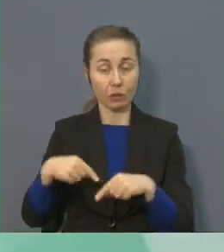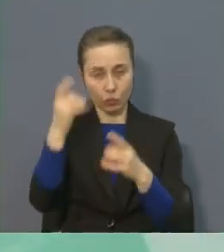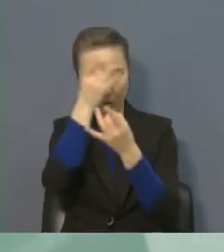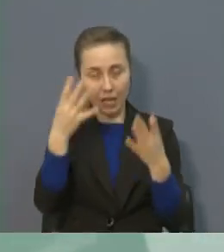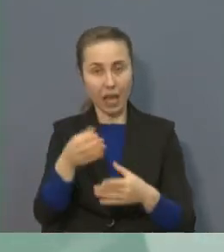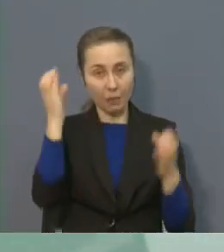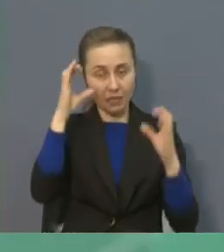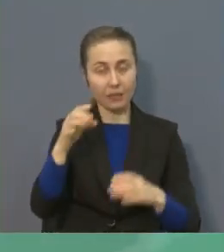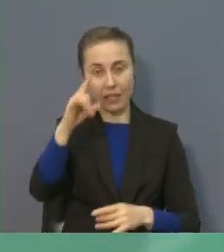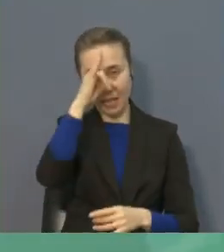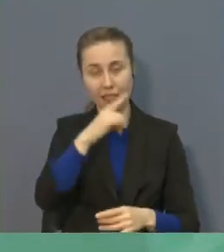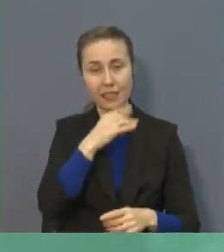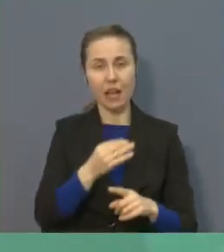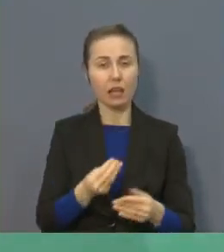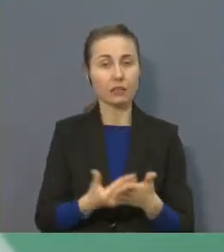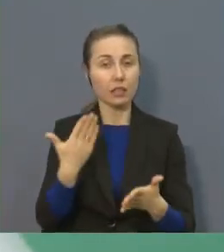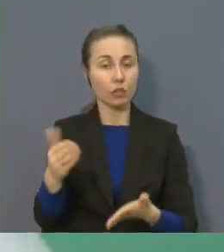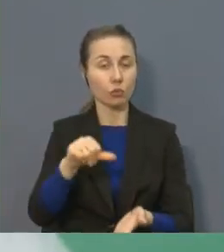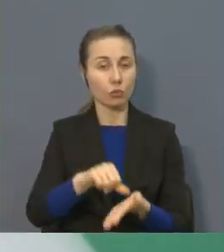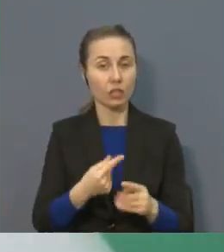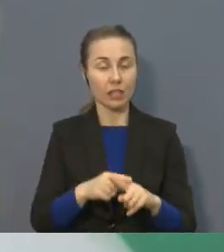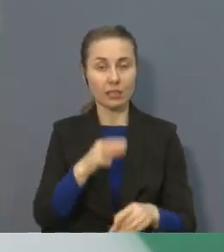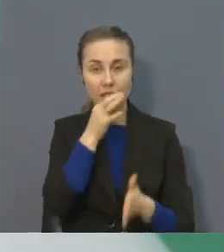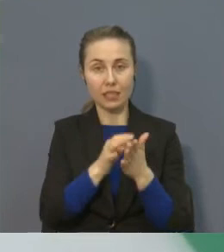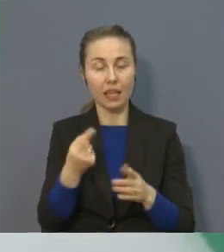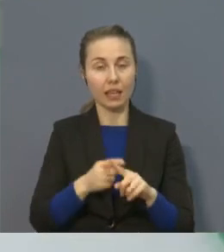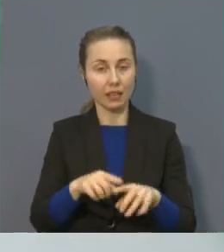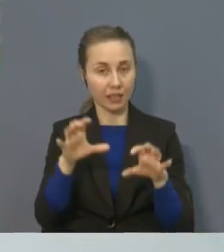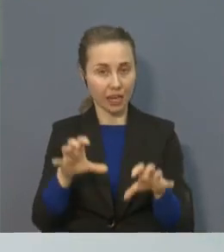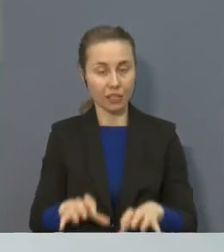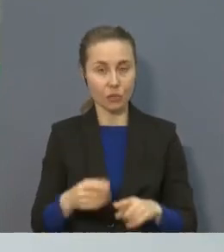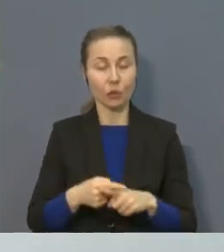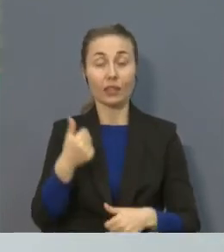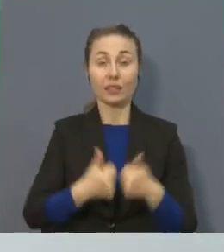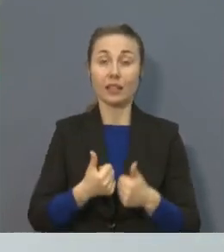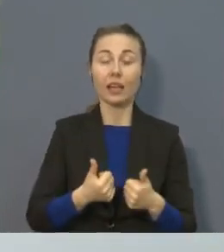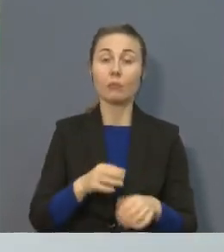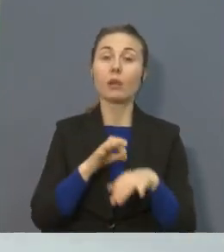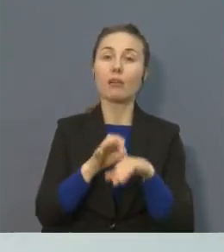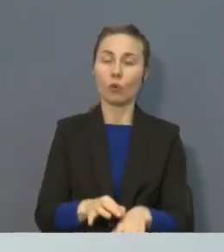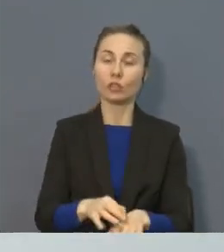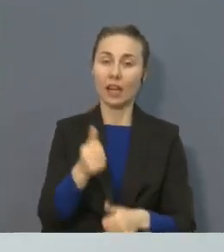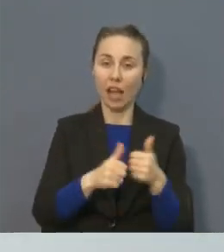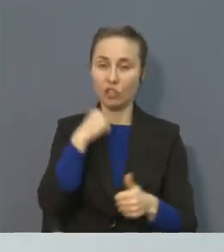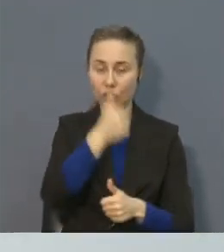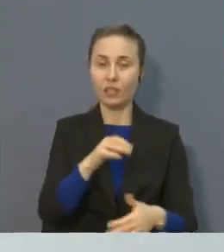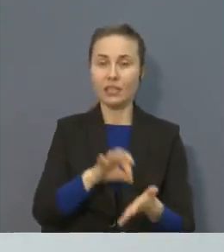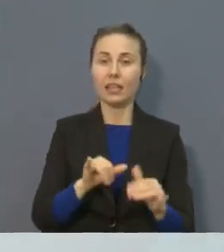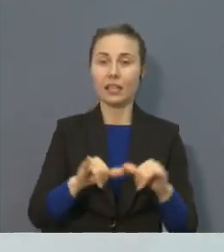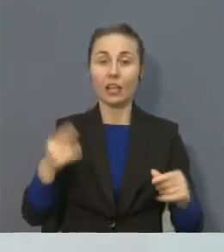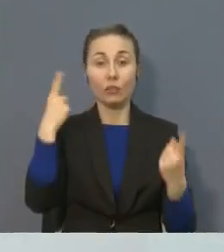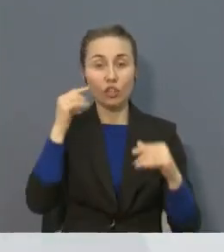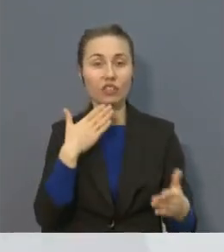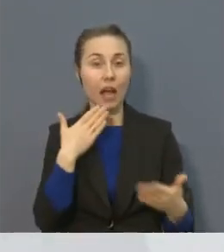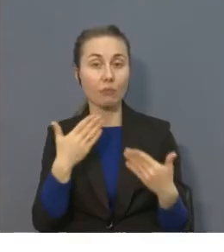күшейту мақсатында жыл сайын өткізіледі. Конкурсқа қатысушыларды Қазақстанның мәдениет және білім беру саласындағы жетекші мамандары мен сарапшылар